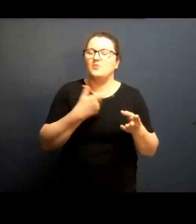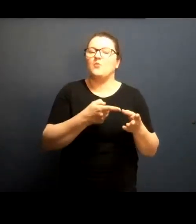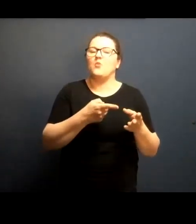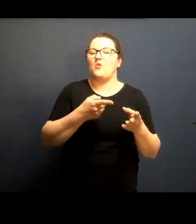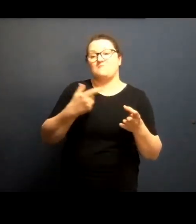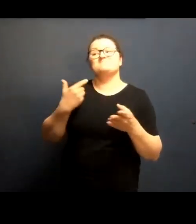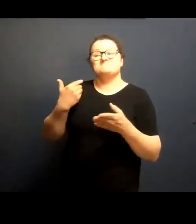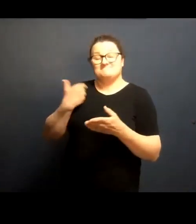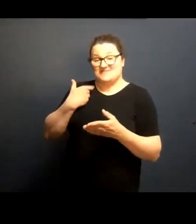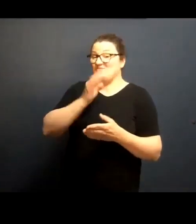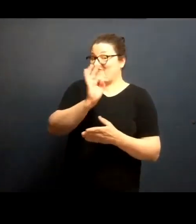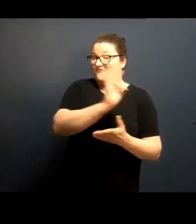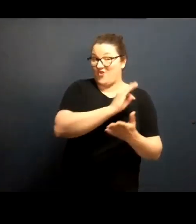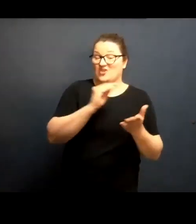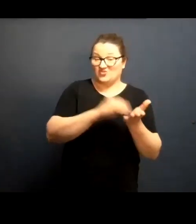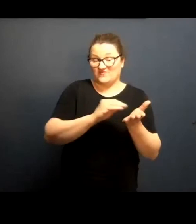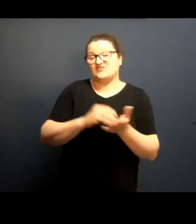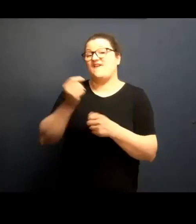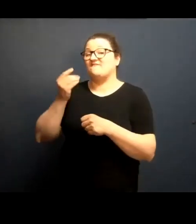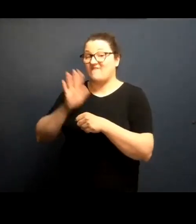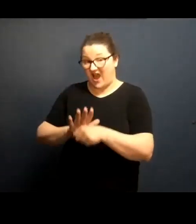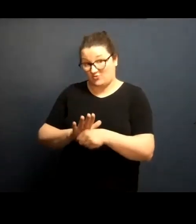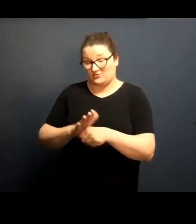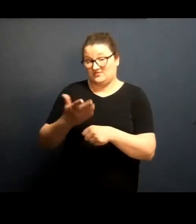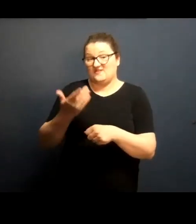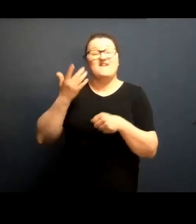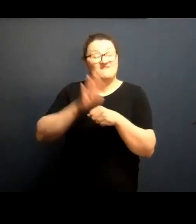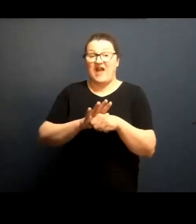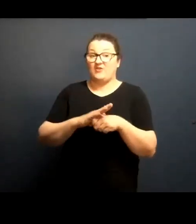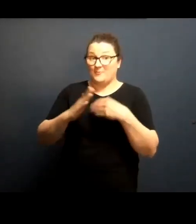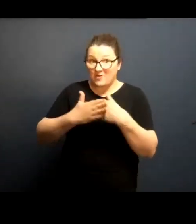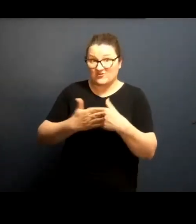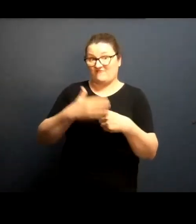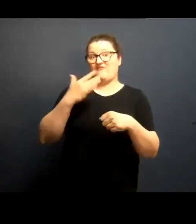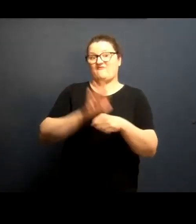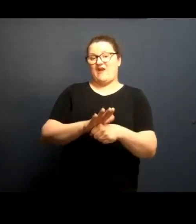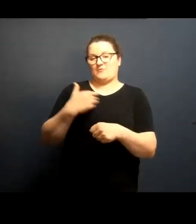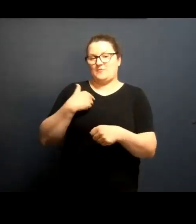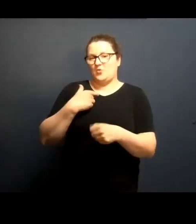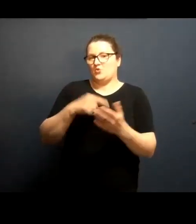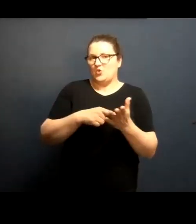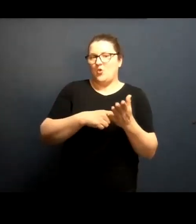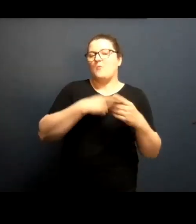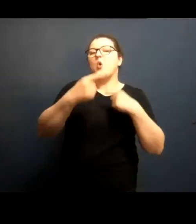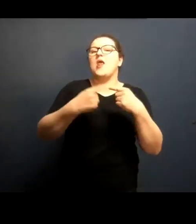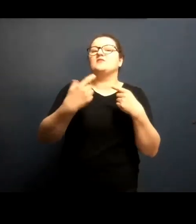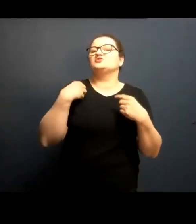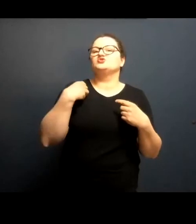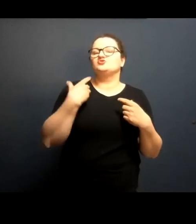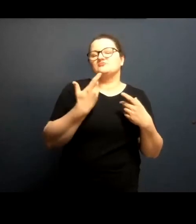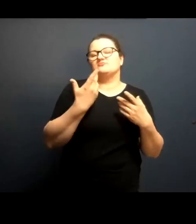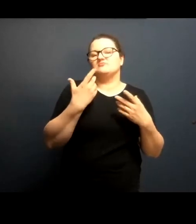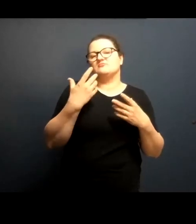miała w swoich doświadczeniach gwałt w małżeństwie. To jest pokolenie, zobaczcie Państwo, lata 40. One są